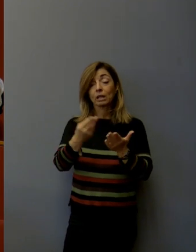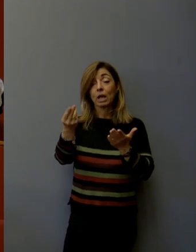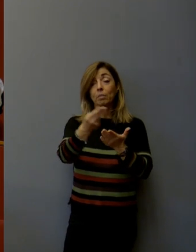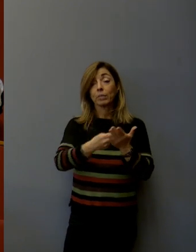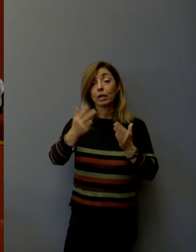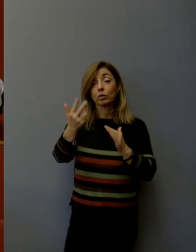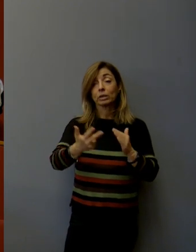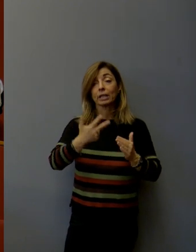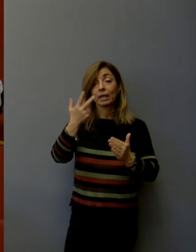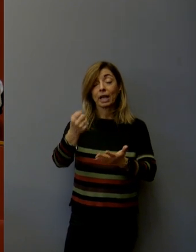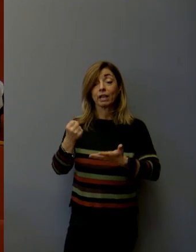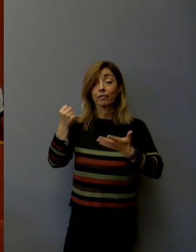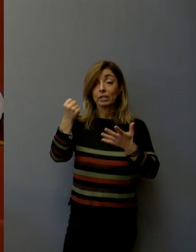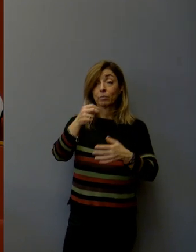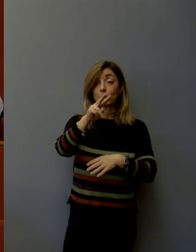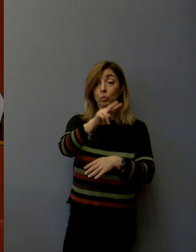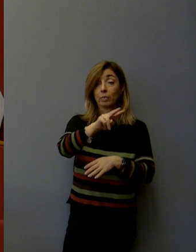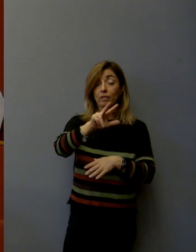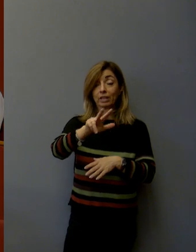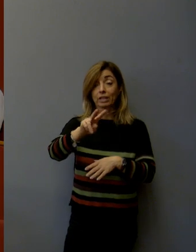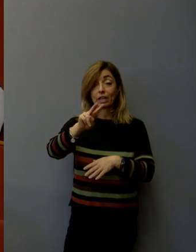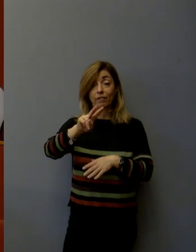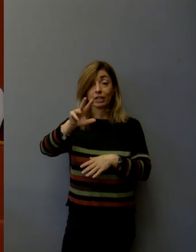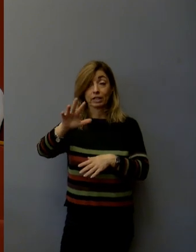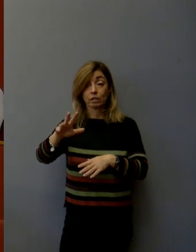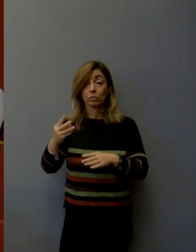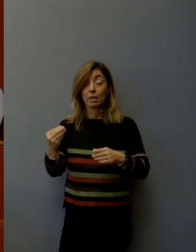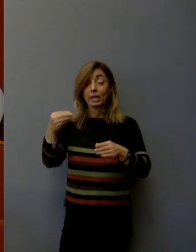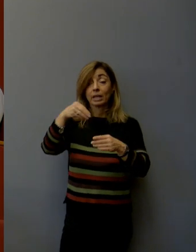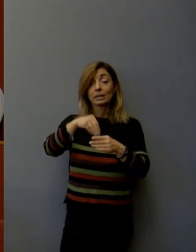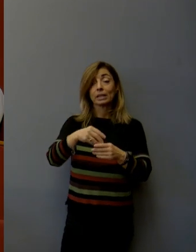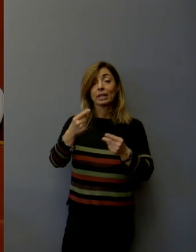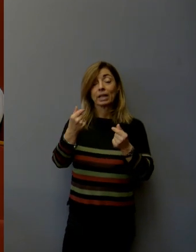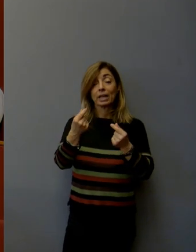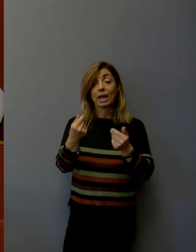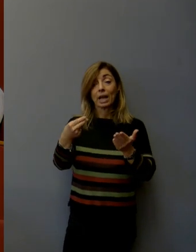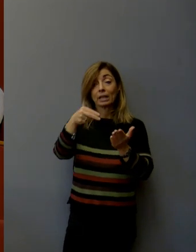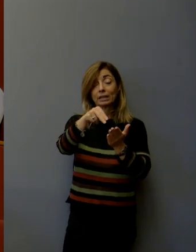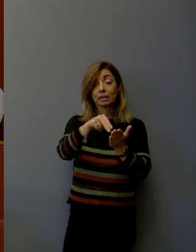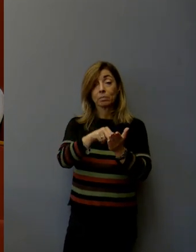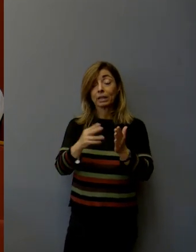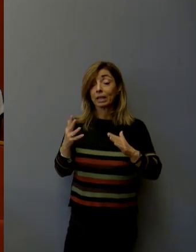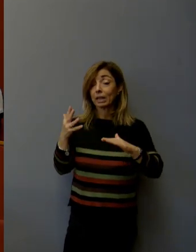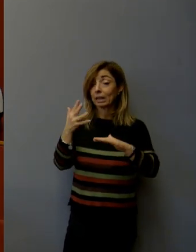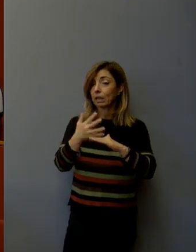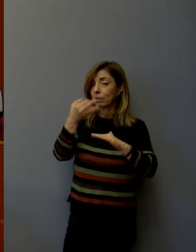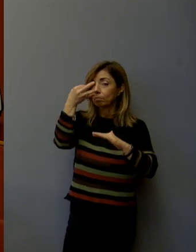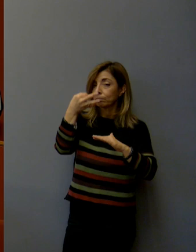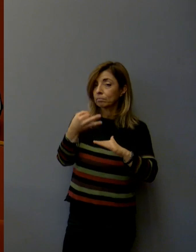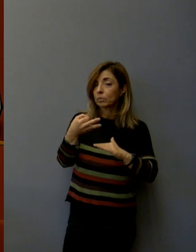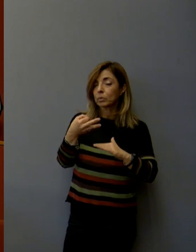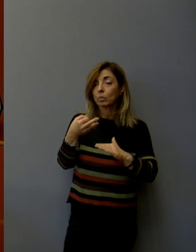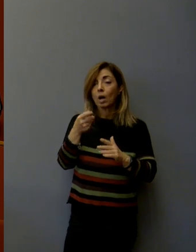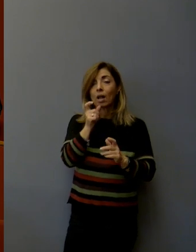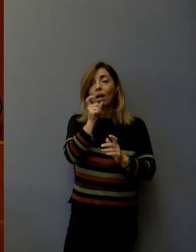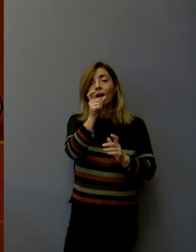2023 2025 In modo tale da inserire tra le spese previste al capitolo interventi puntuali terza voce via